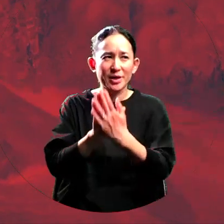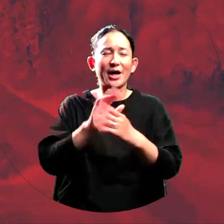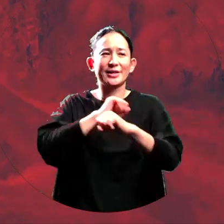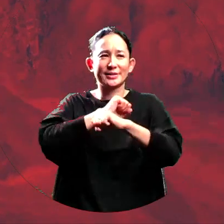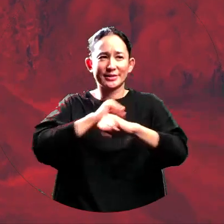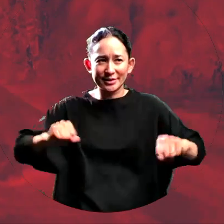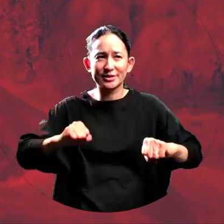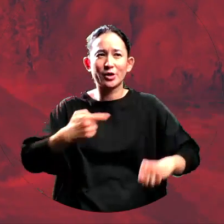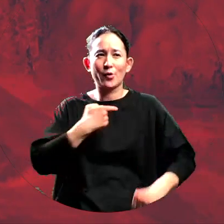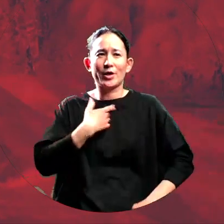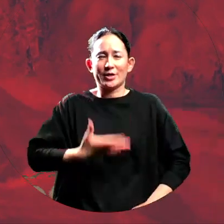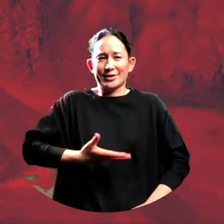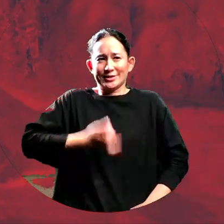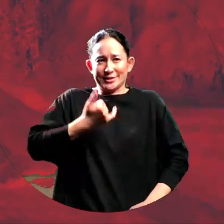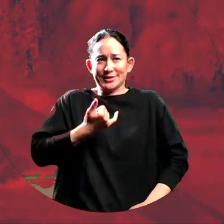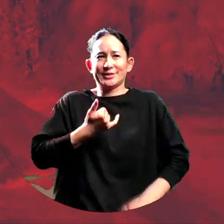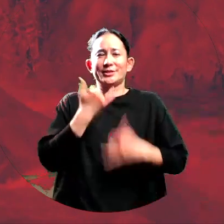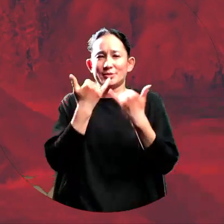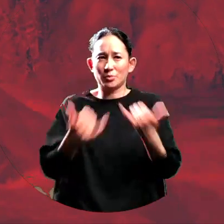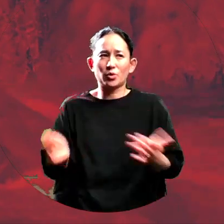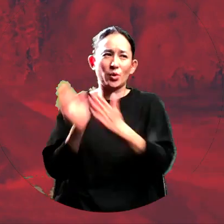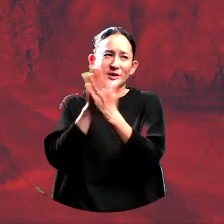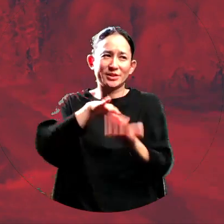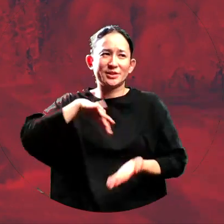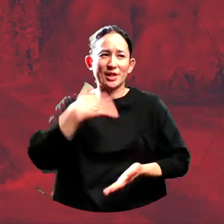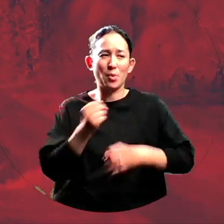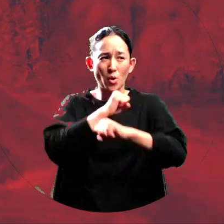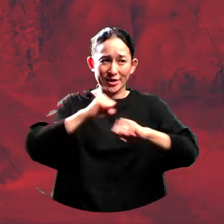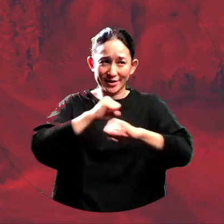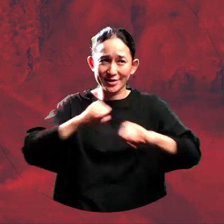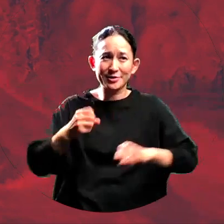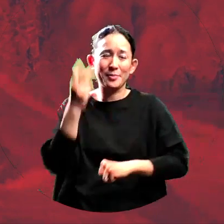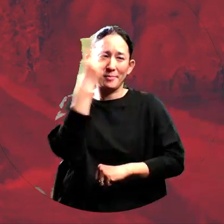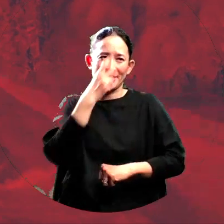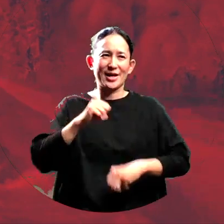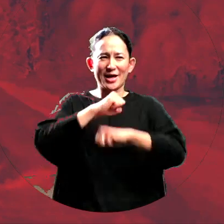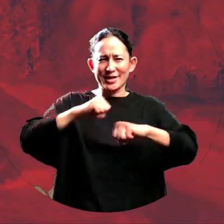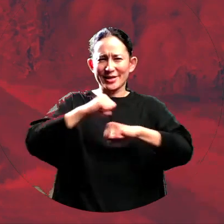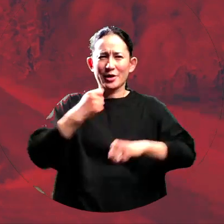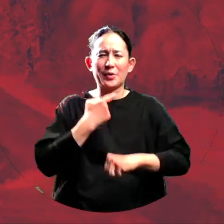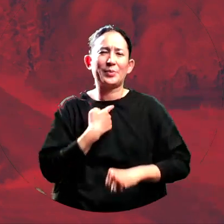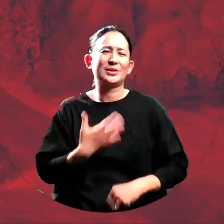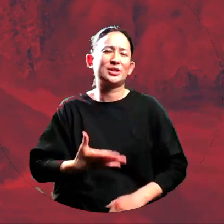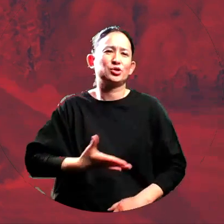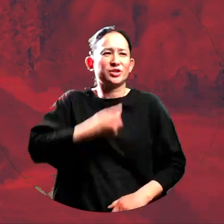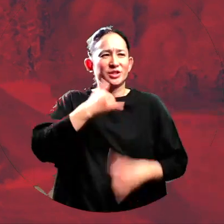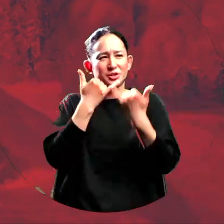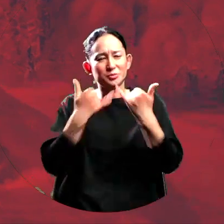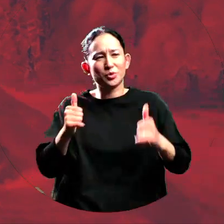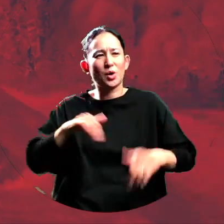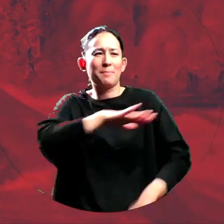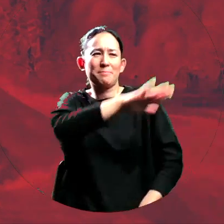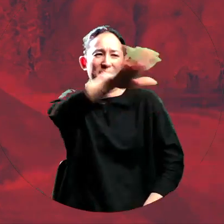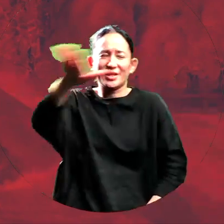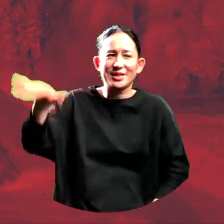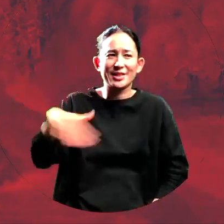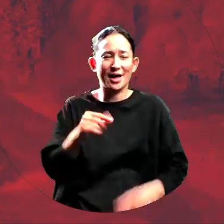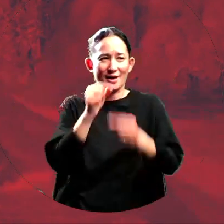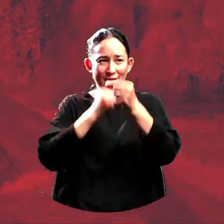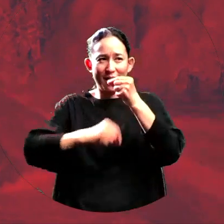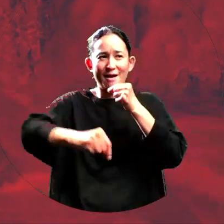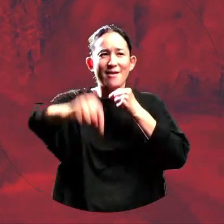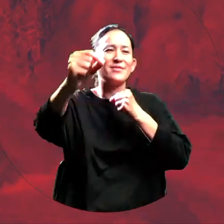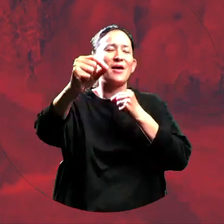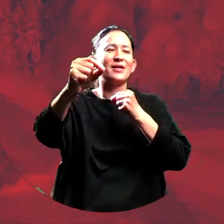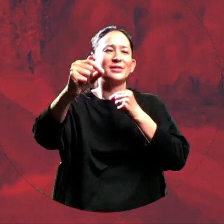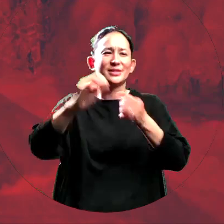私はよみがえりです、命です。私を信じる者は死んでも生きるのです。また生きていて私を